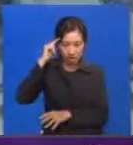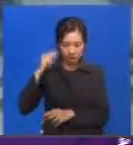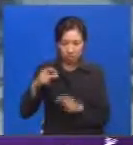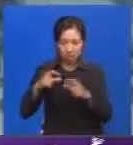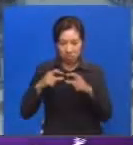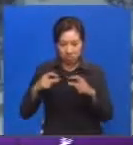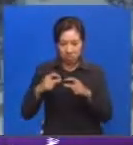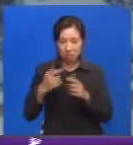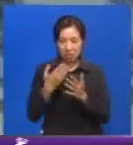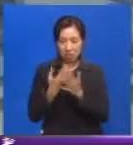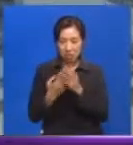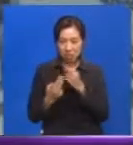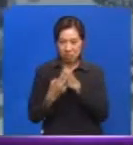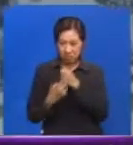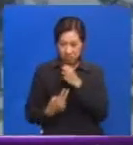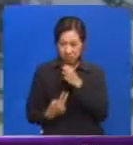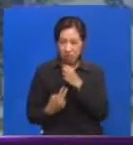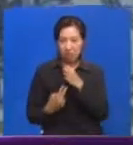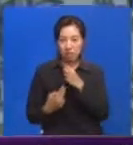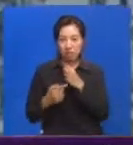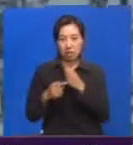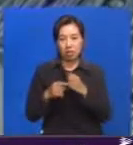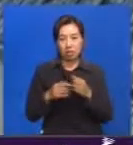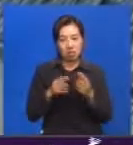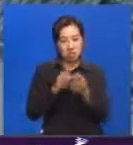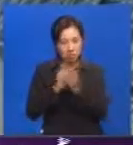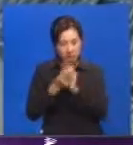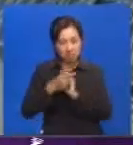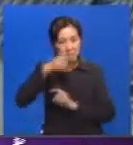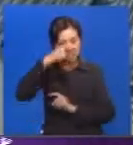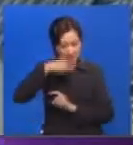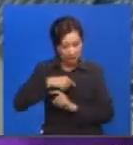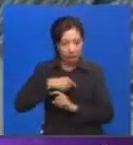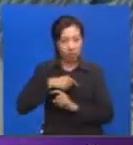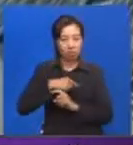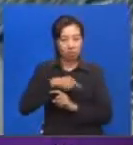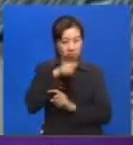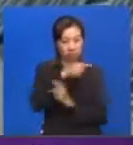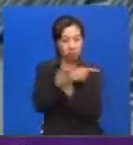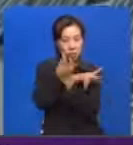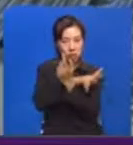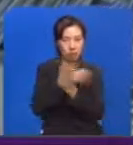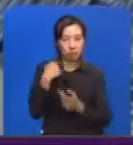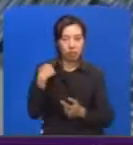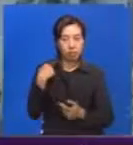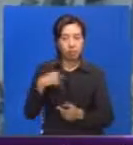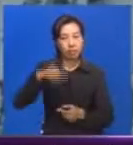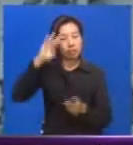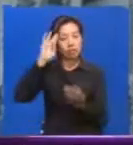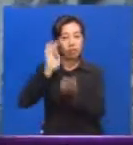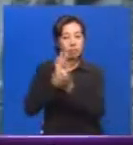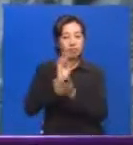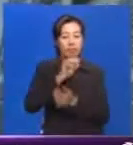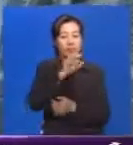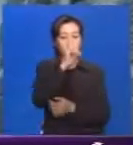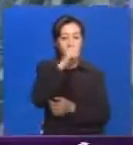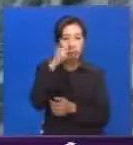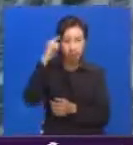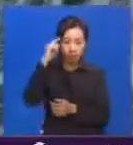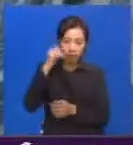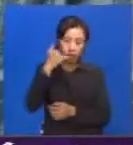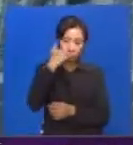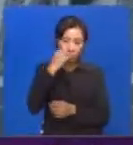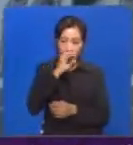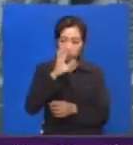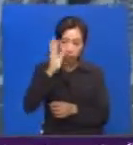ไปแลกเป็นเงินสกุลไทยจำนวนมากในจังหวัดภูเก็ตเจ้าหน้าที่จึงวางแผนร่วมกับสายลับนัดหมายให้ชายดังกล่าวไปพบกันที่ร้านกาแฟ